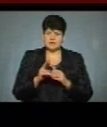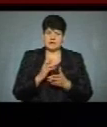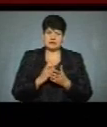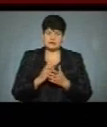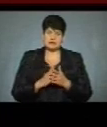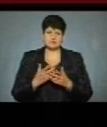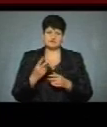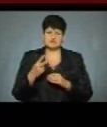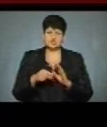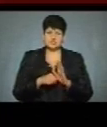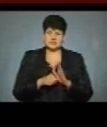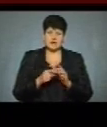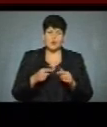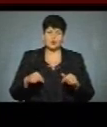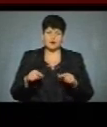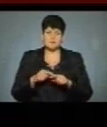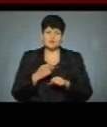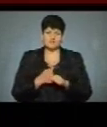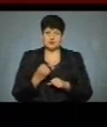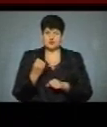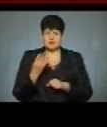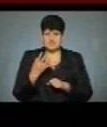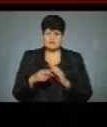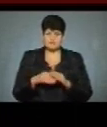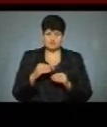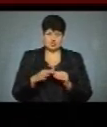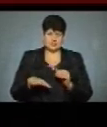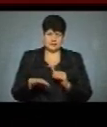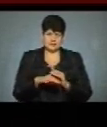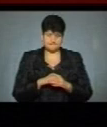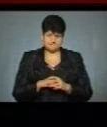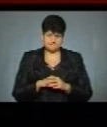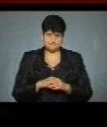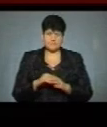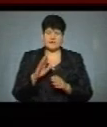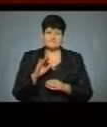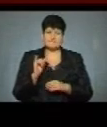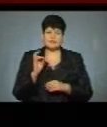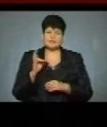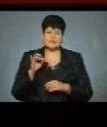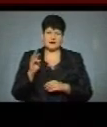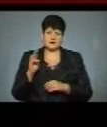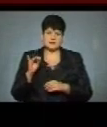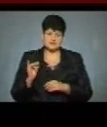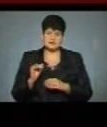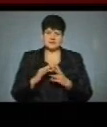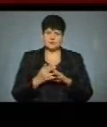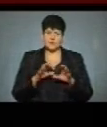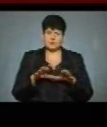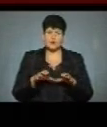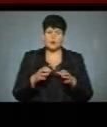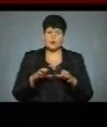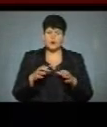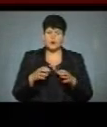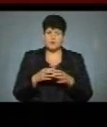депутати на 26 округах. Працюватиме 14 виборчих дільниць. У Вікнянську сільську громаду Гусятинського району входить